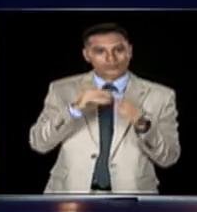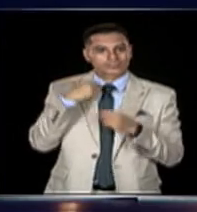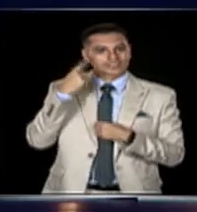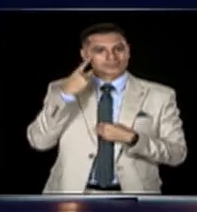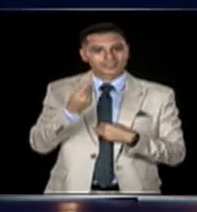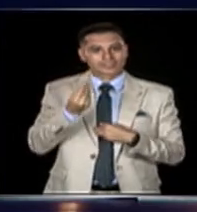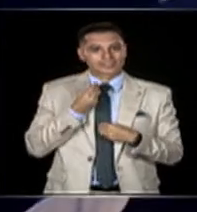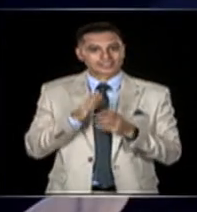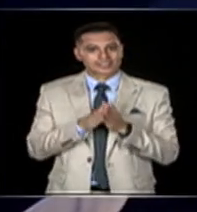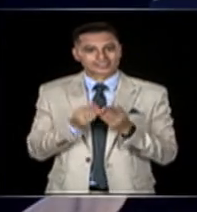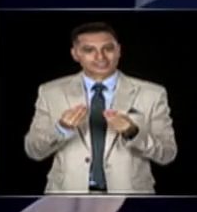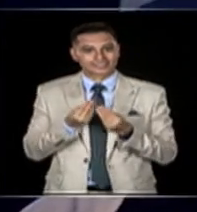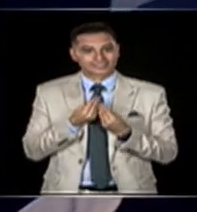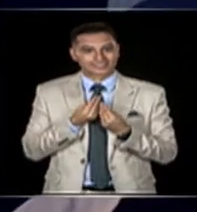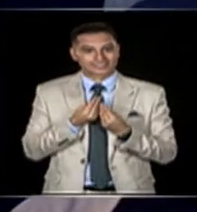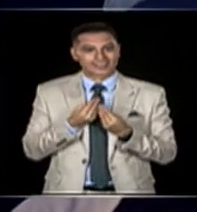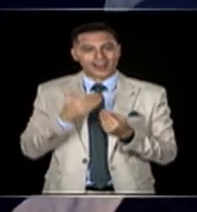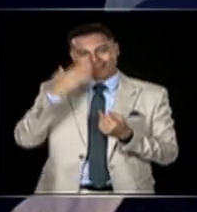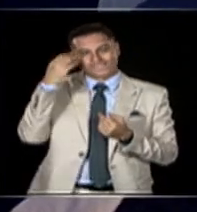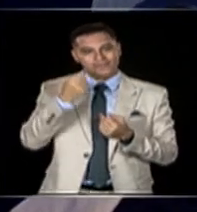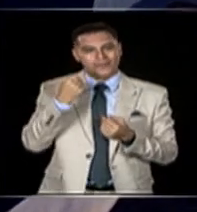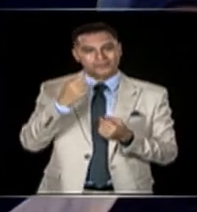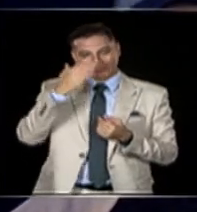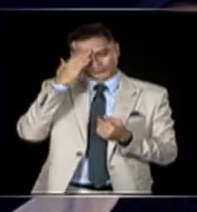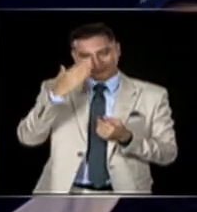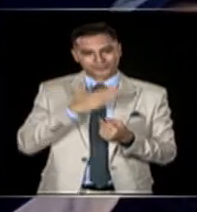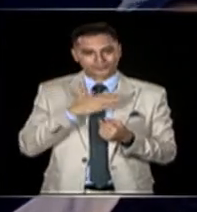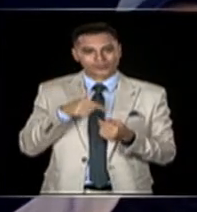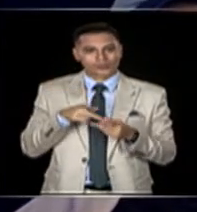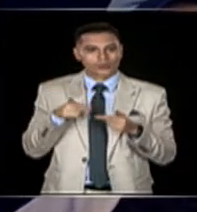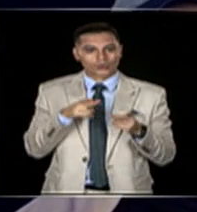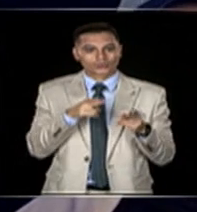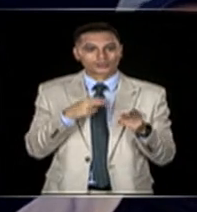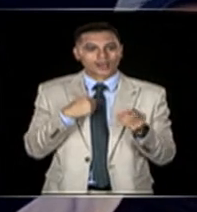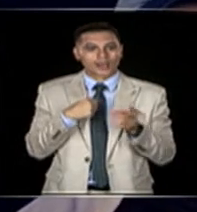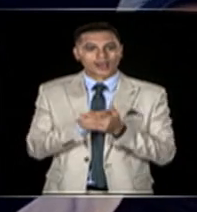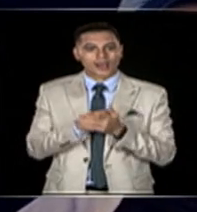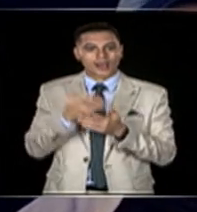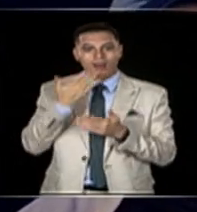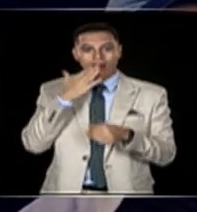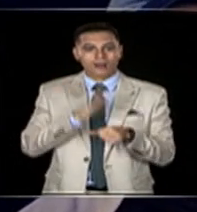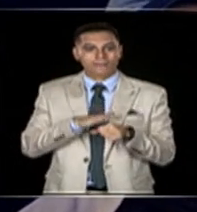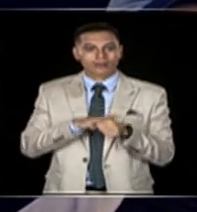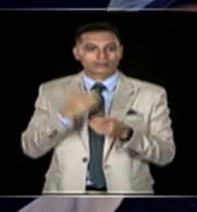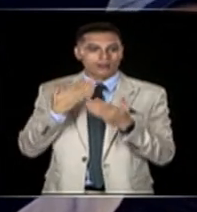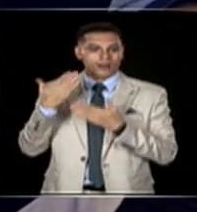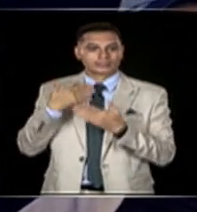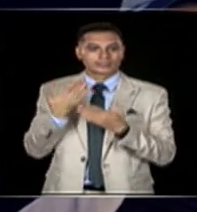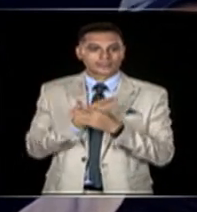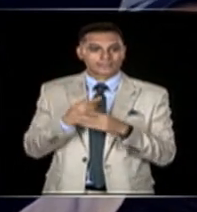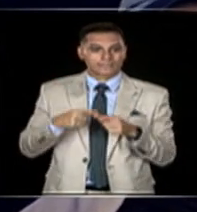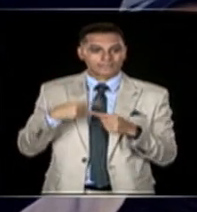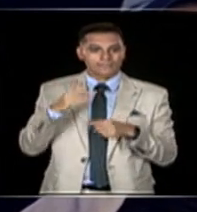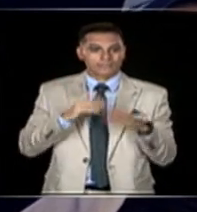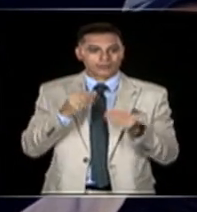وعايز تديها لي. الله يبارك في حضرتك. الروايه ديت النسخه ديت عندي في البيت من رمضان اللي قبل اللي فات، لان كان في حوار